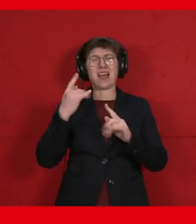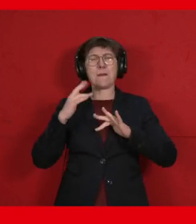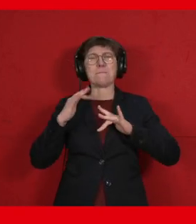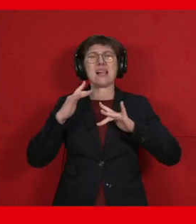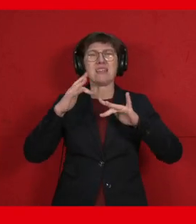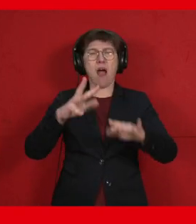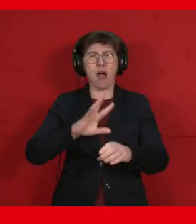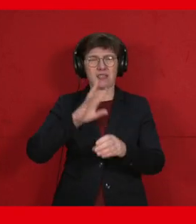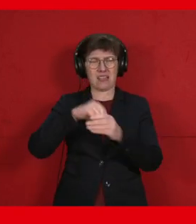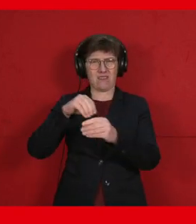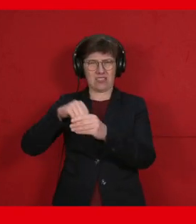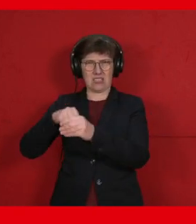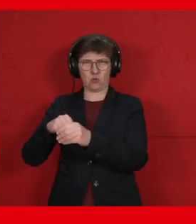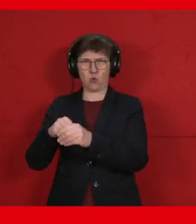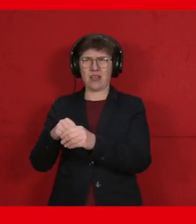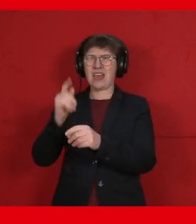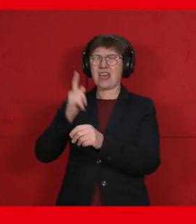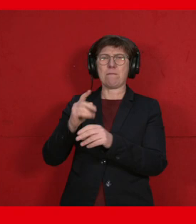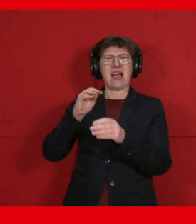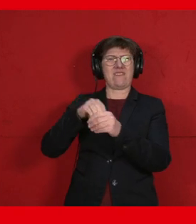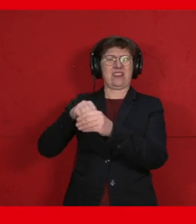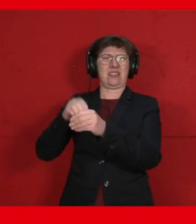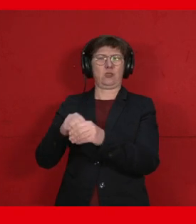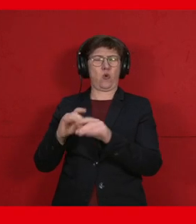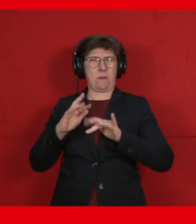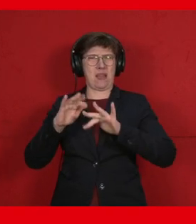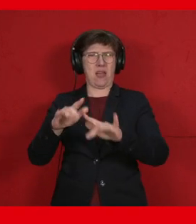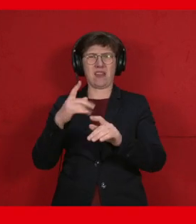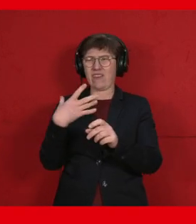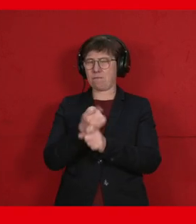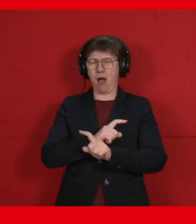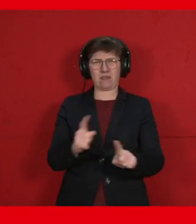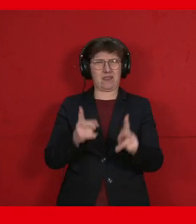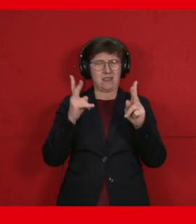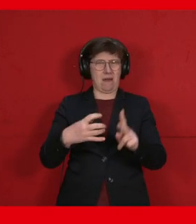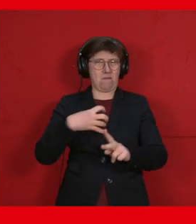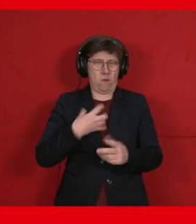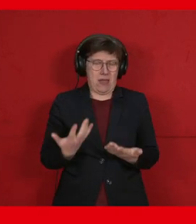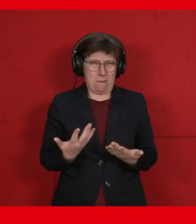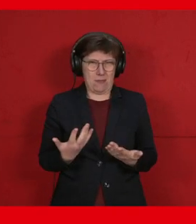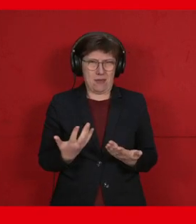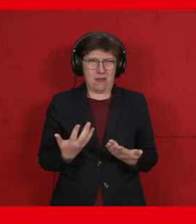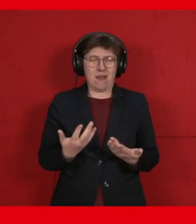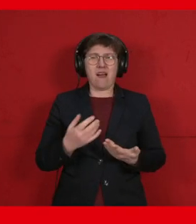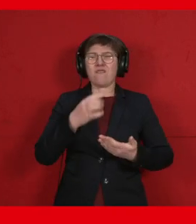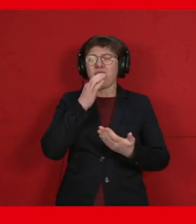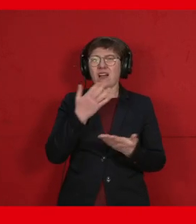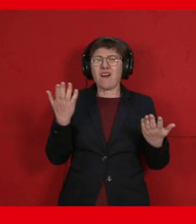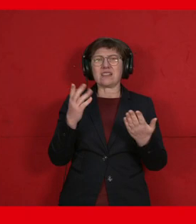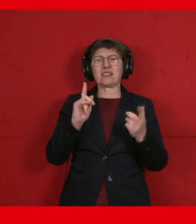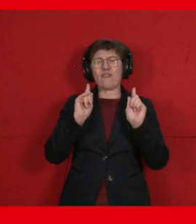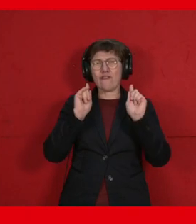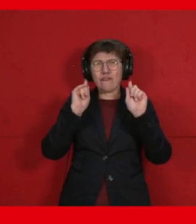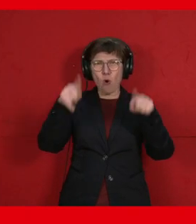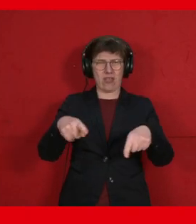Milliarden investiert, die investiert immer Milliarden. Wenn sie das mal nicht tut, dann haben wir ein echtes Problem. Sondern die Frage ist, wohin werden